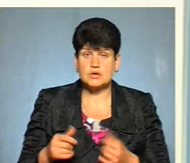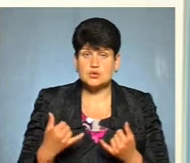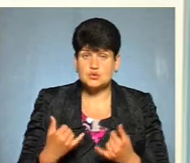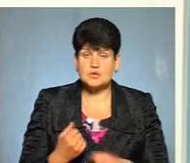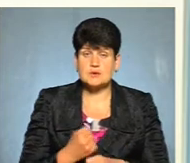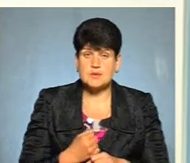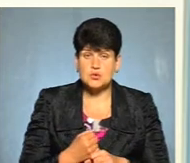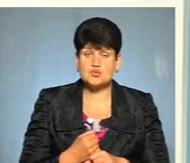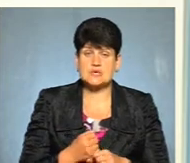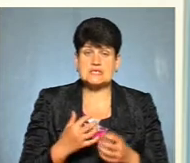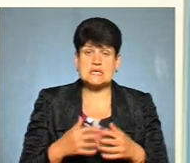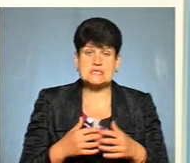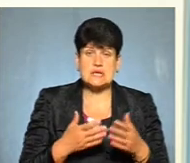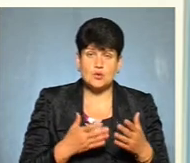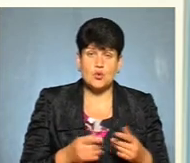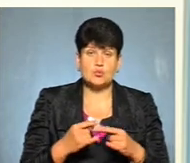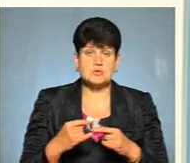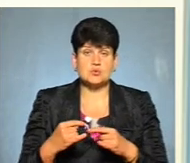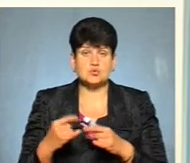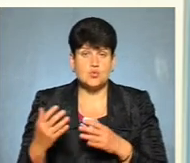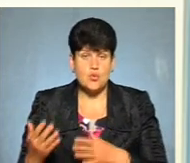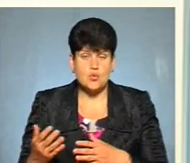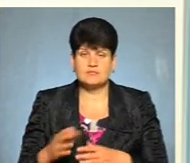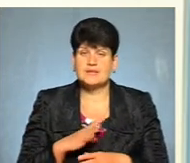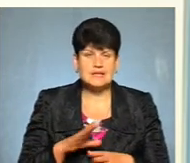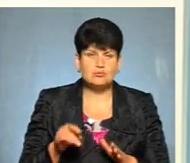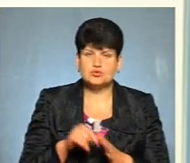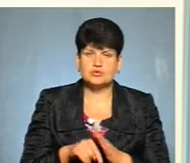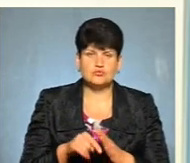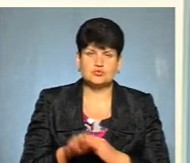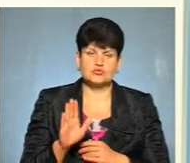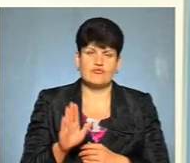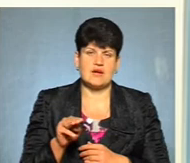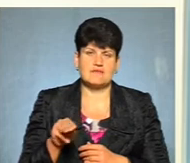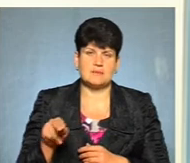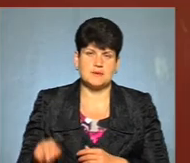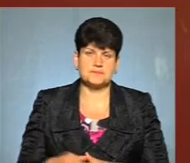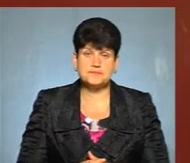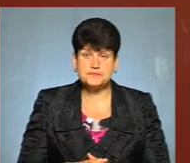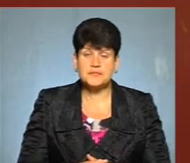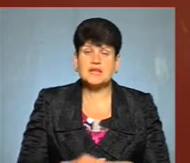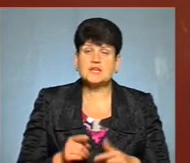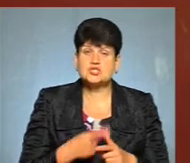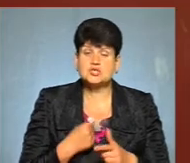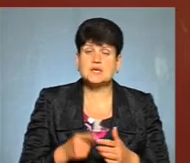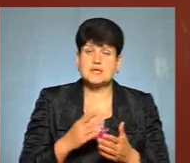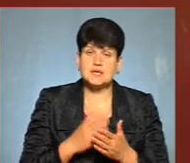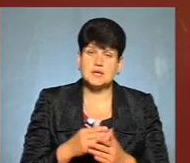за станком, за столом, не буде внутрішнього валового продукту. Чи є позитивні моменти в